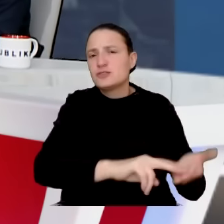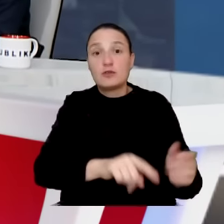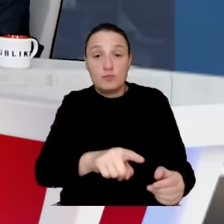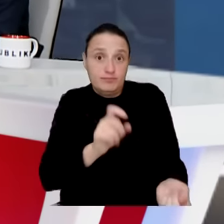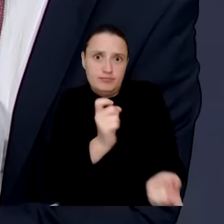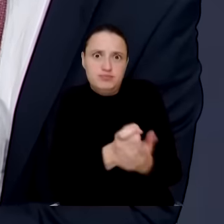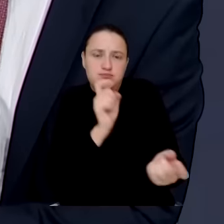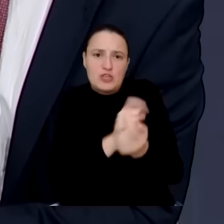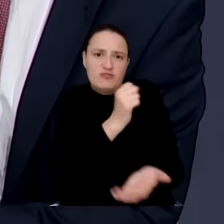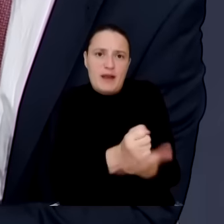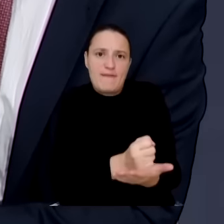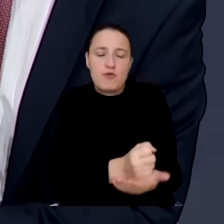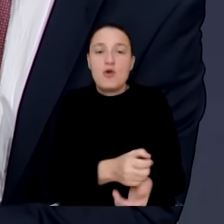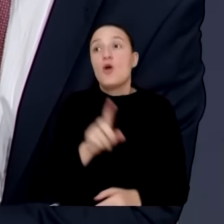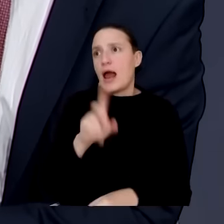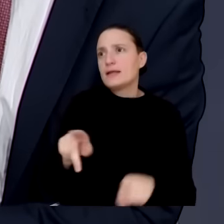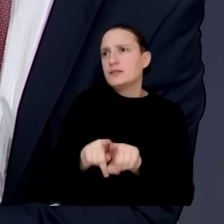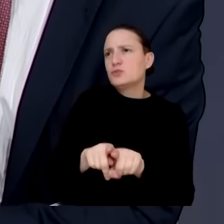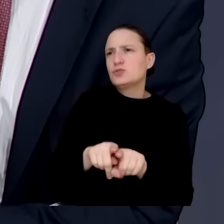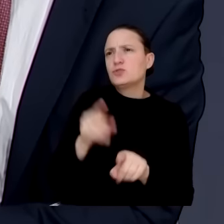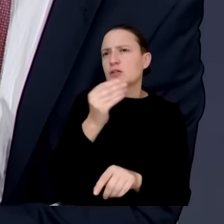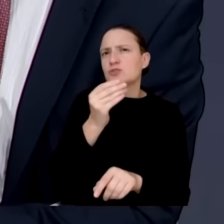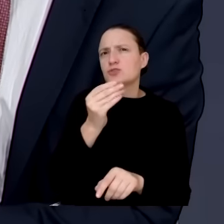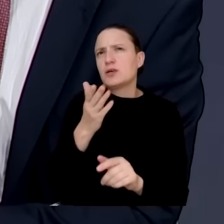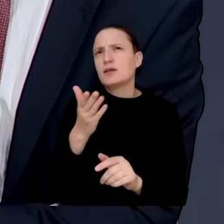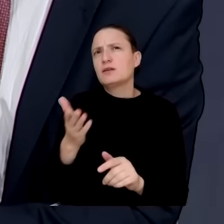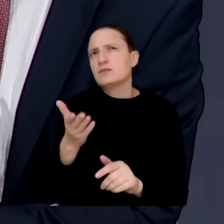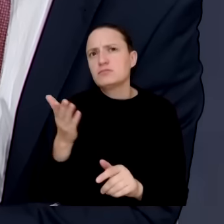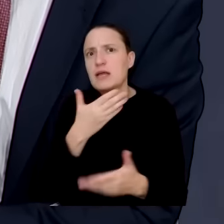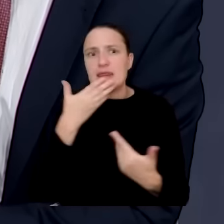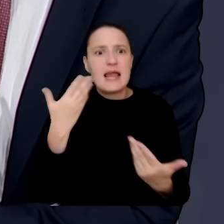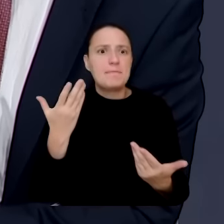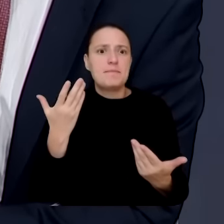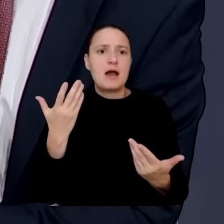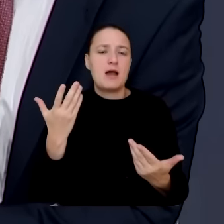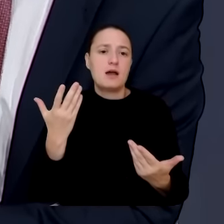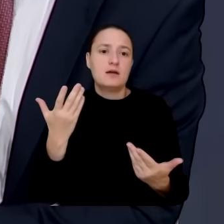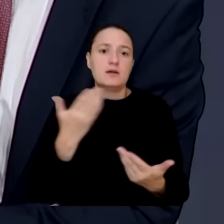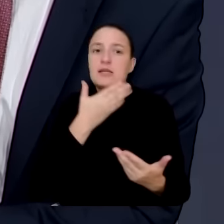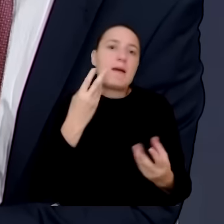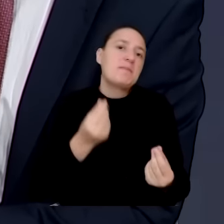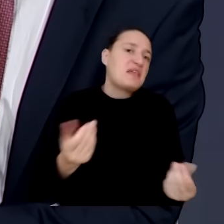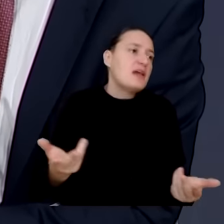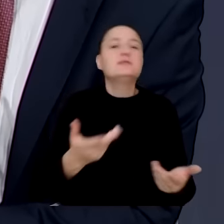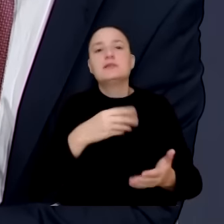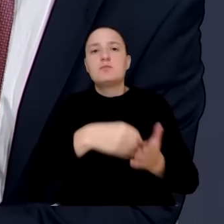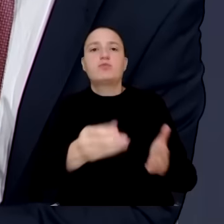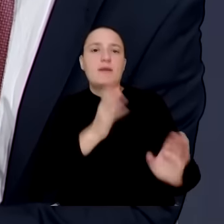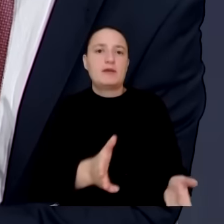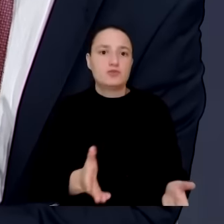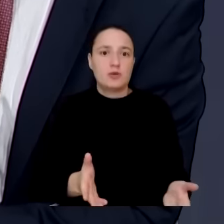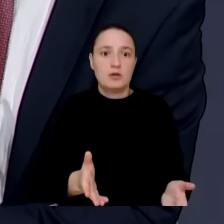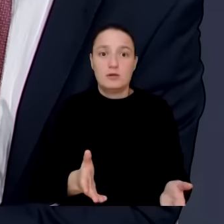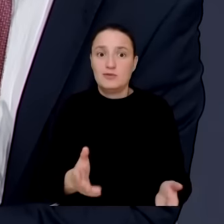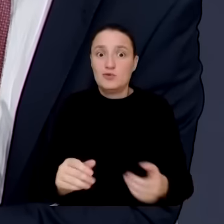dodatkowo dodatkowo tam jest mowa o tym że nie mamy Pańskiego płasz zrobi pienzy nie wypłacimy to nie jest tak